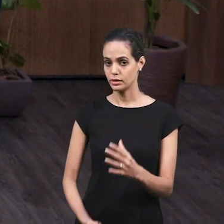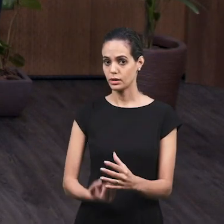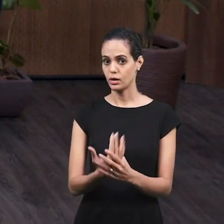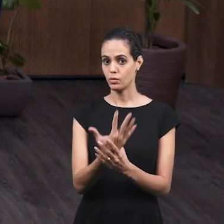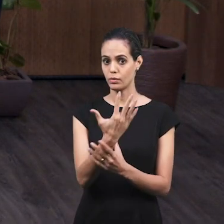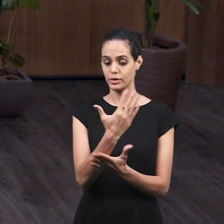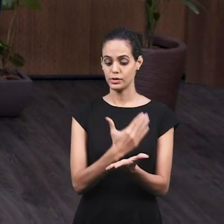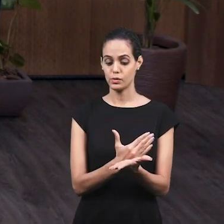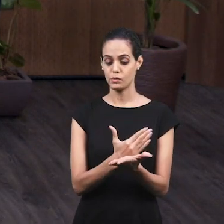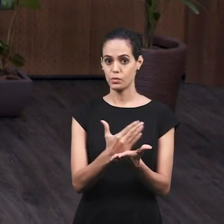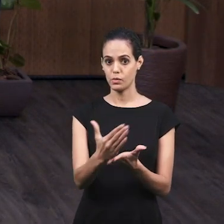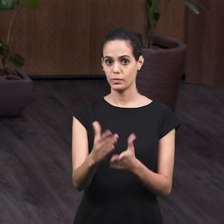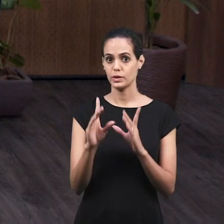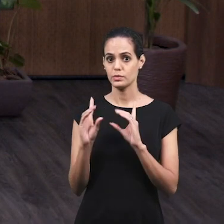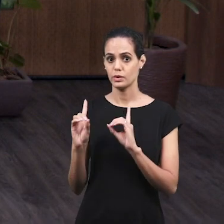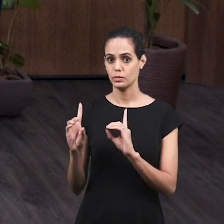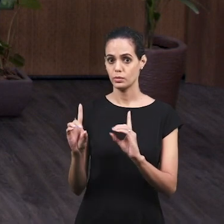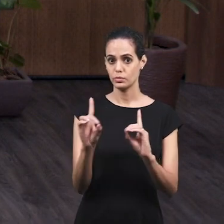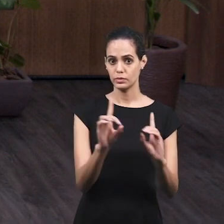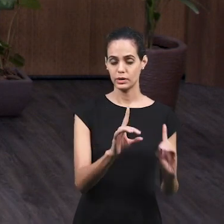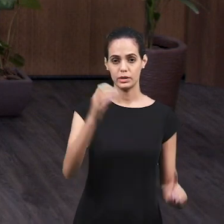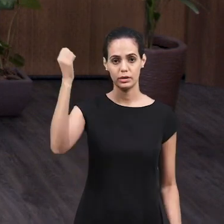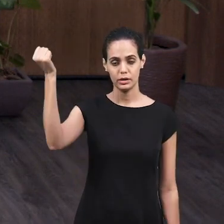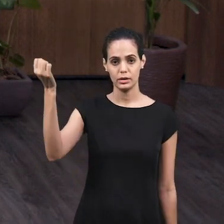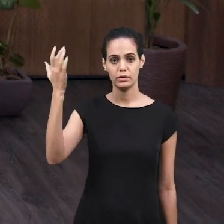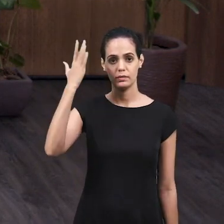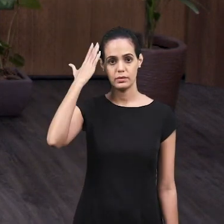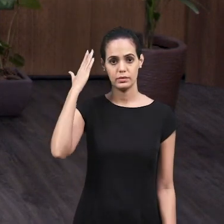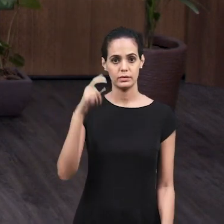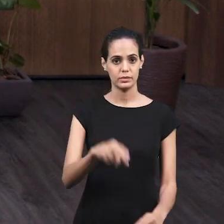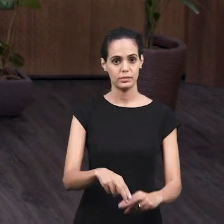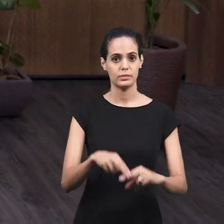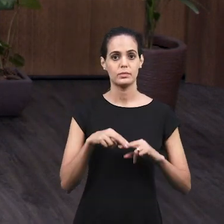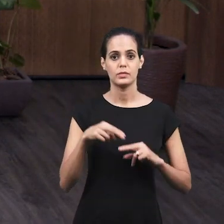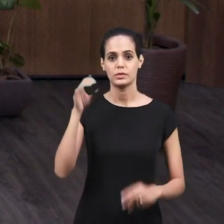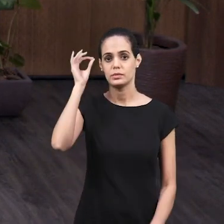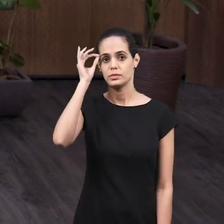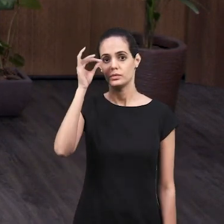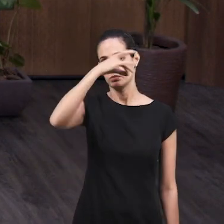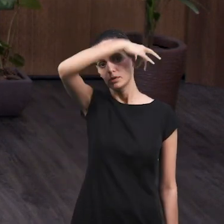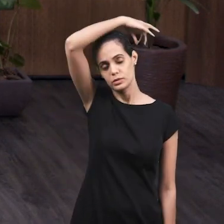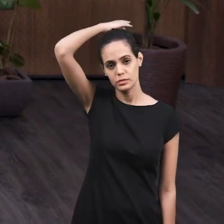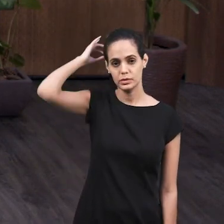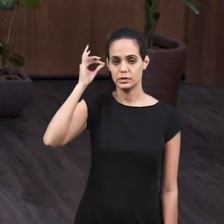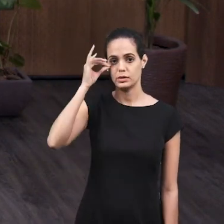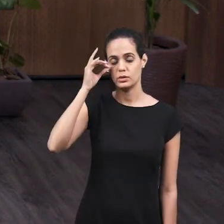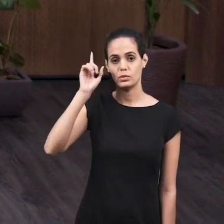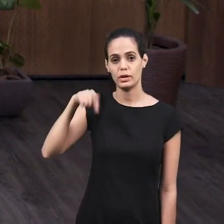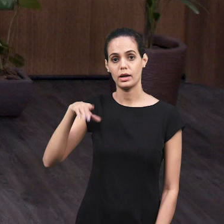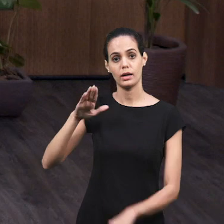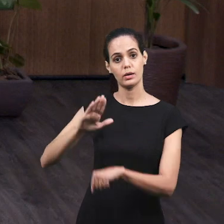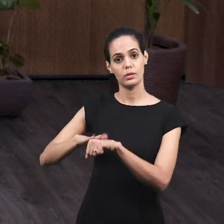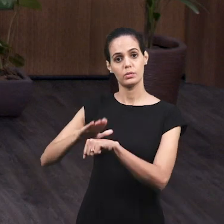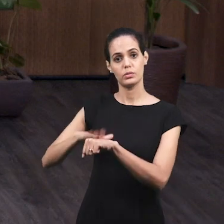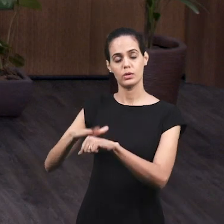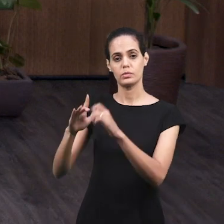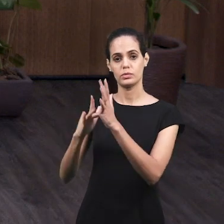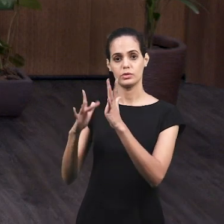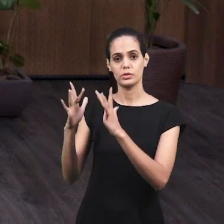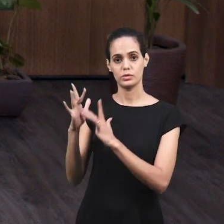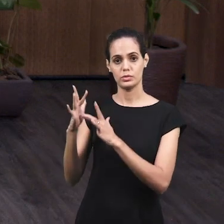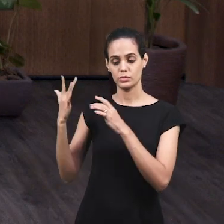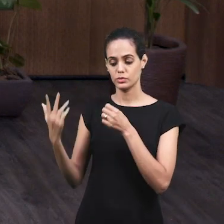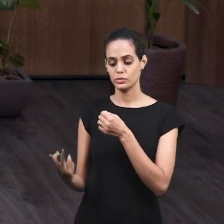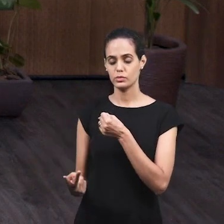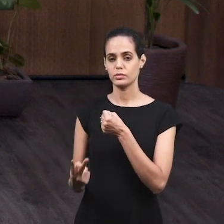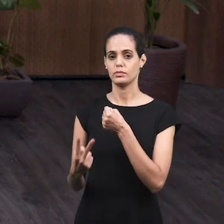doctrine, c'est-à-dire la parole qui donne origine à la doctrine révélée par le Saint-Esprit, est le